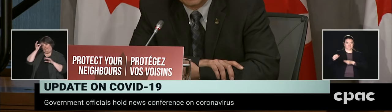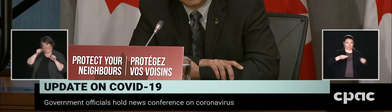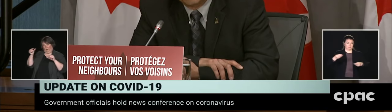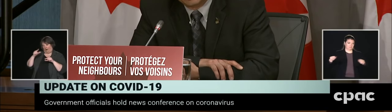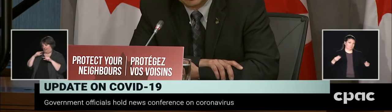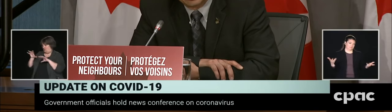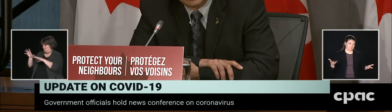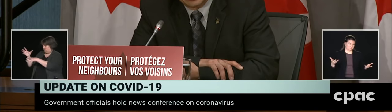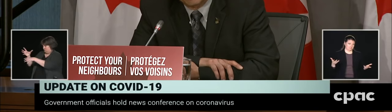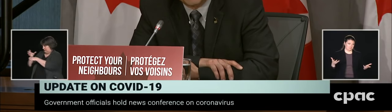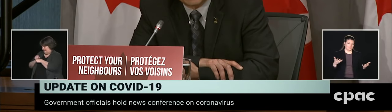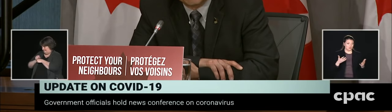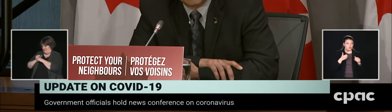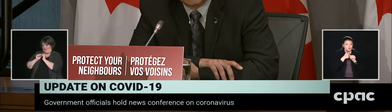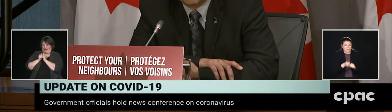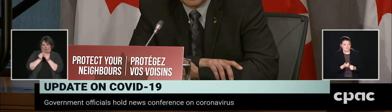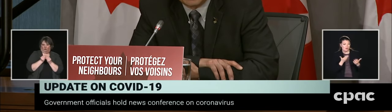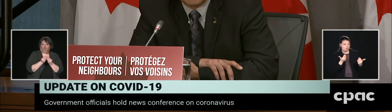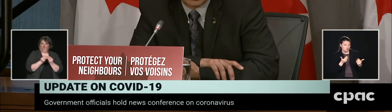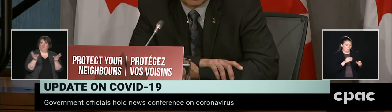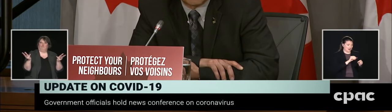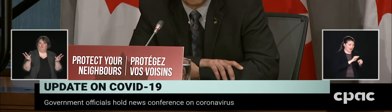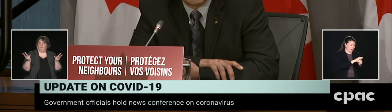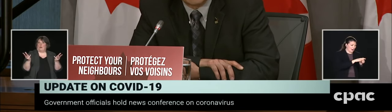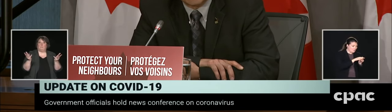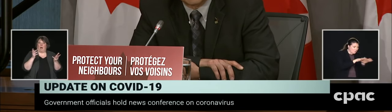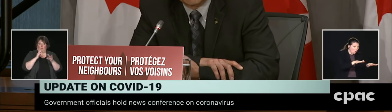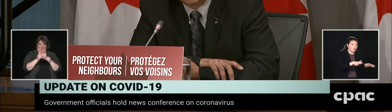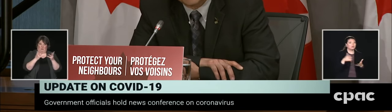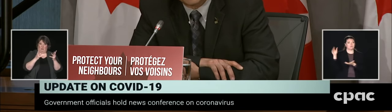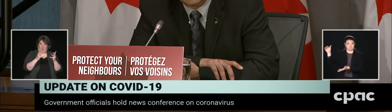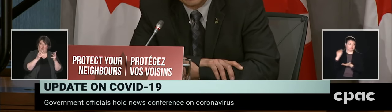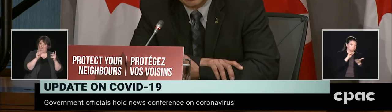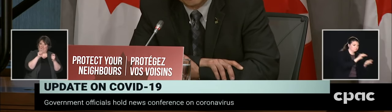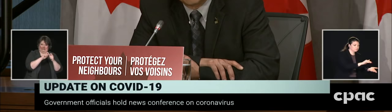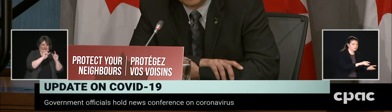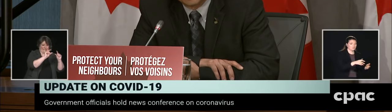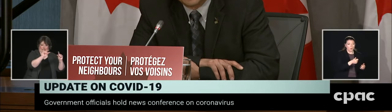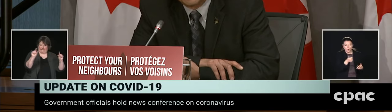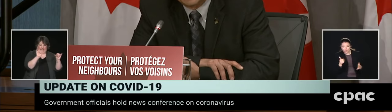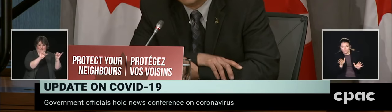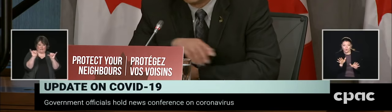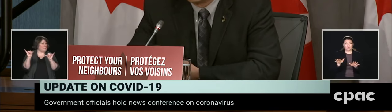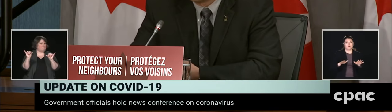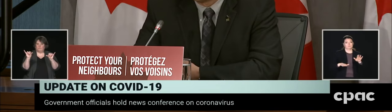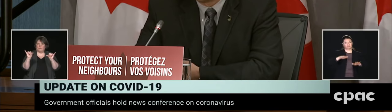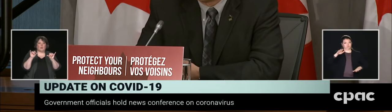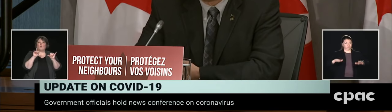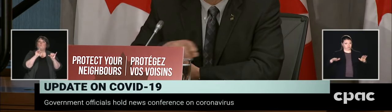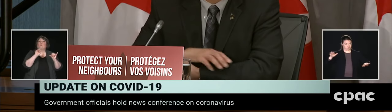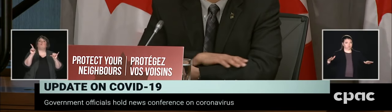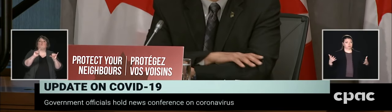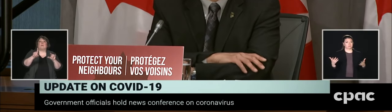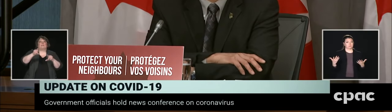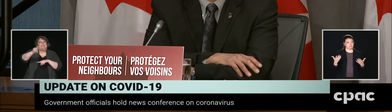touchée d'une partie du pays que l'autre, on est toujours prêt comme un pays.